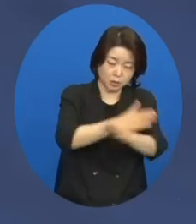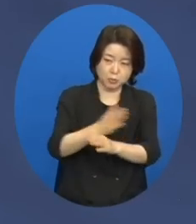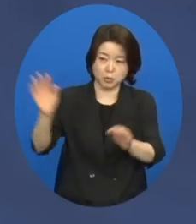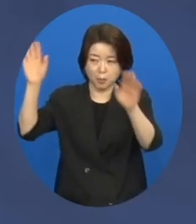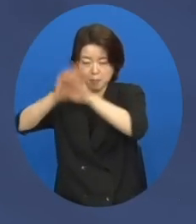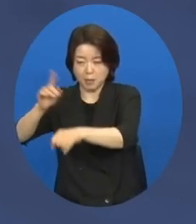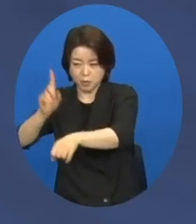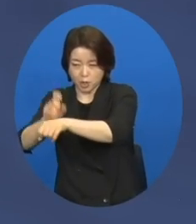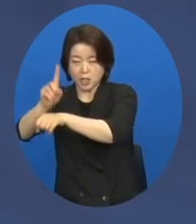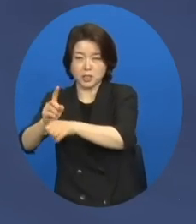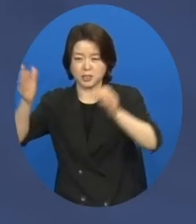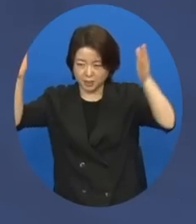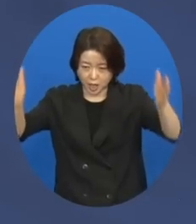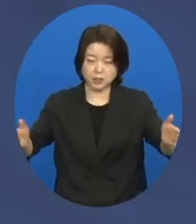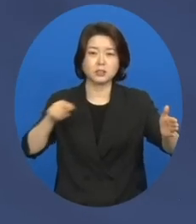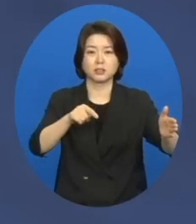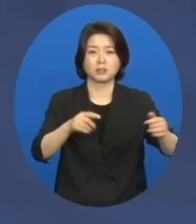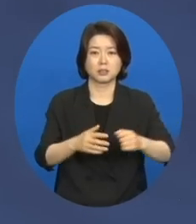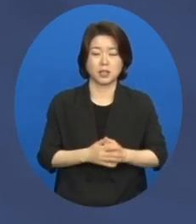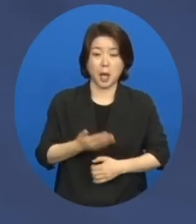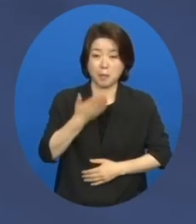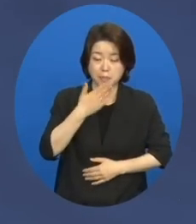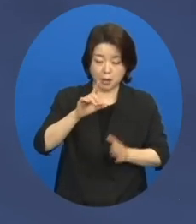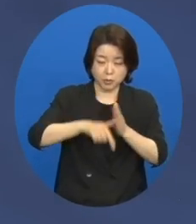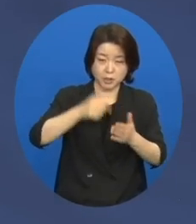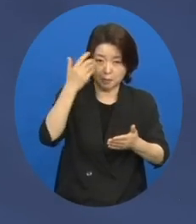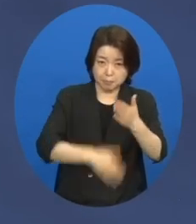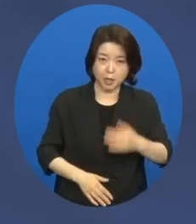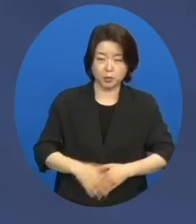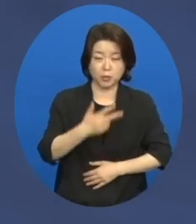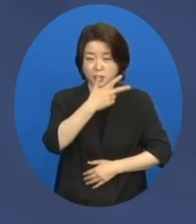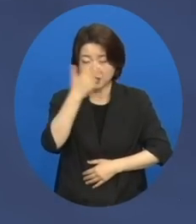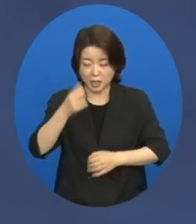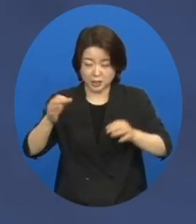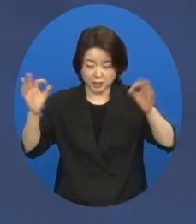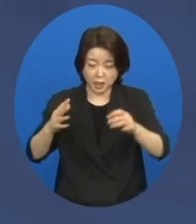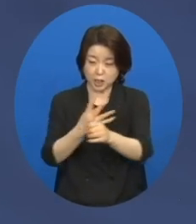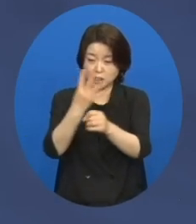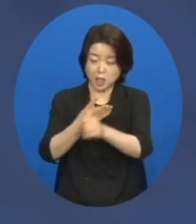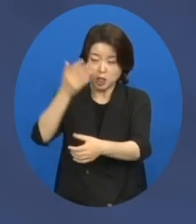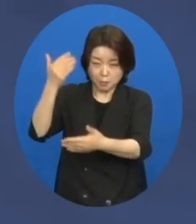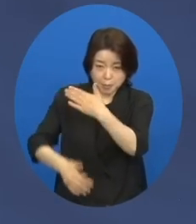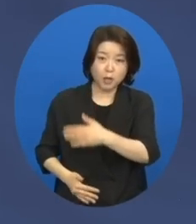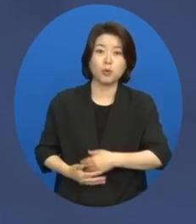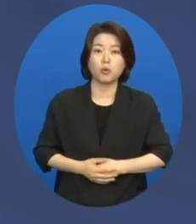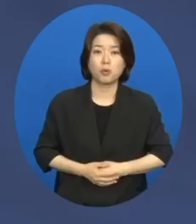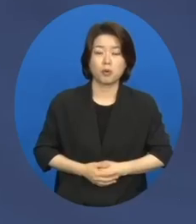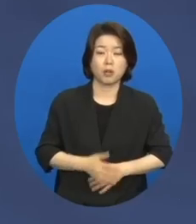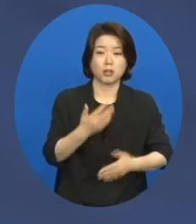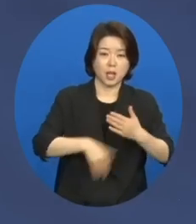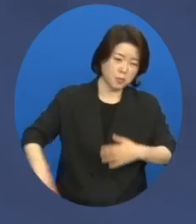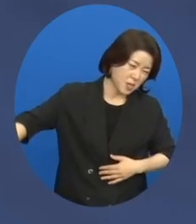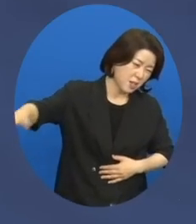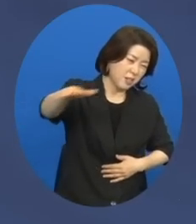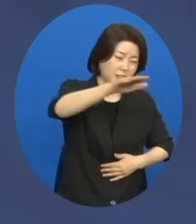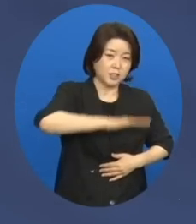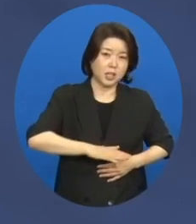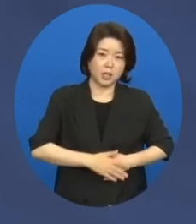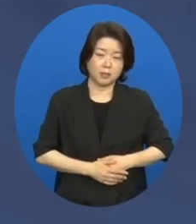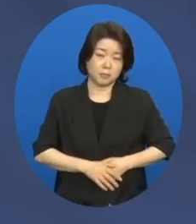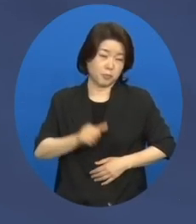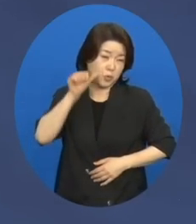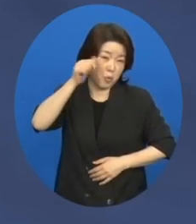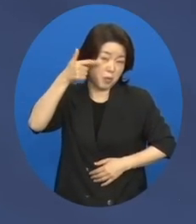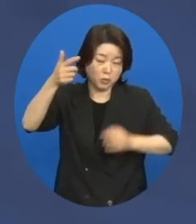11시까지 하여튼 밥 먹는 시간만 빼놓고 자는 잠깐 4시간 빼는 거 빼고 나머지는 그냥 꼬박